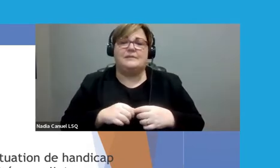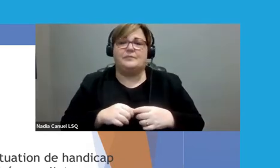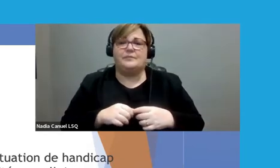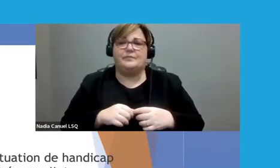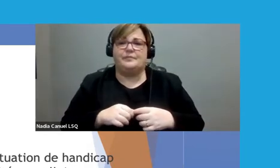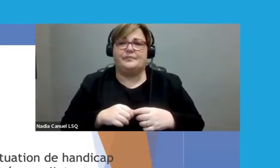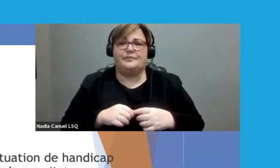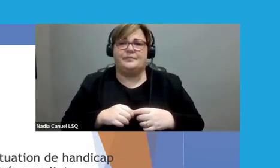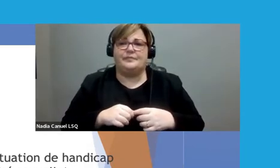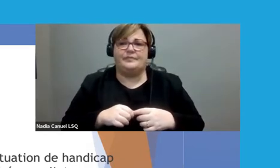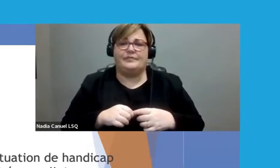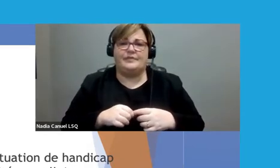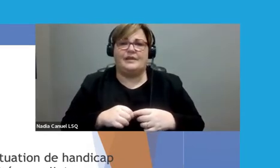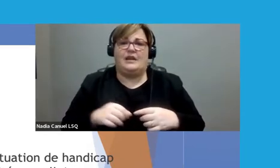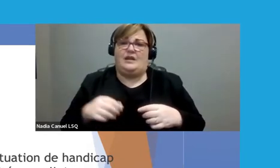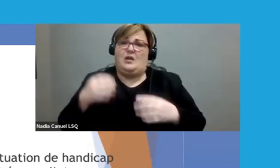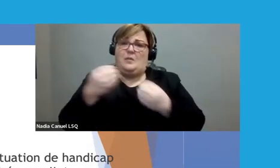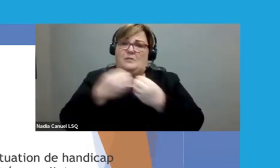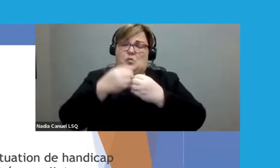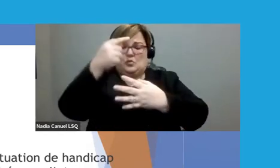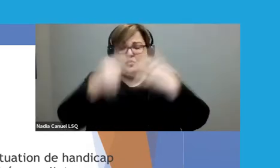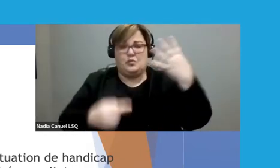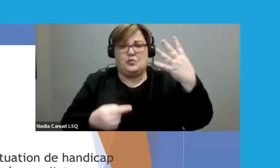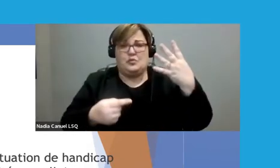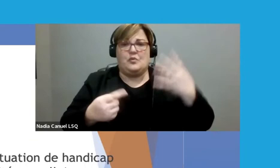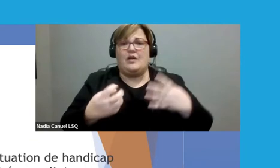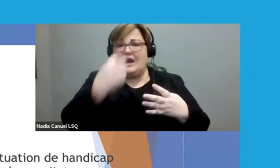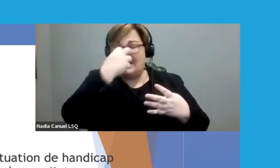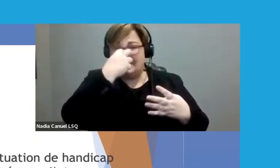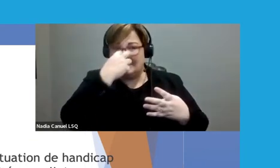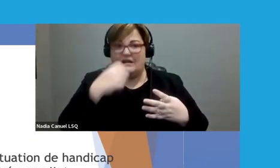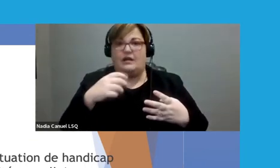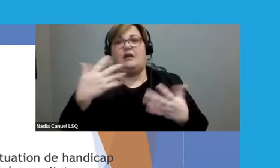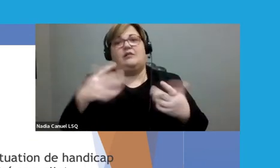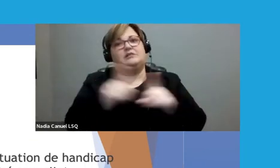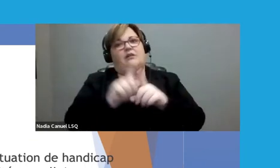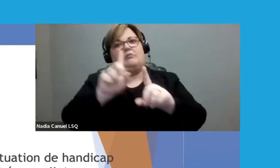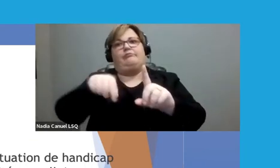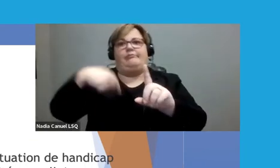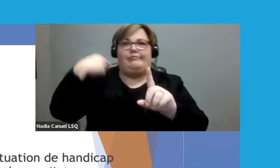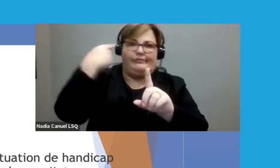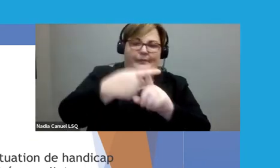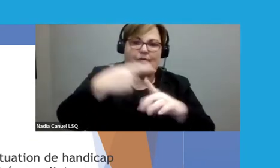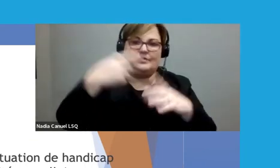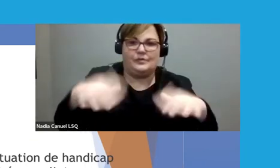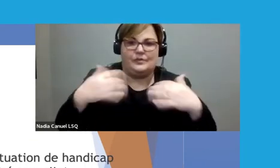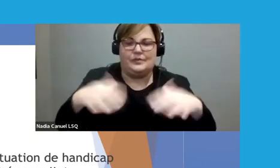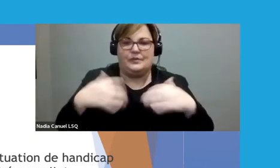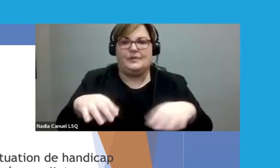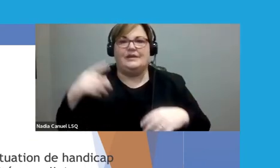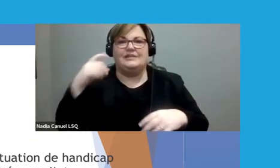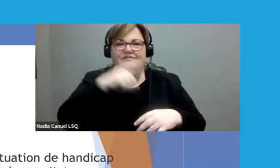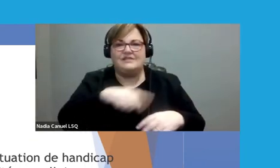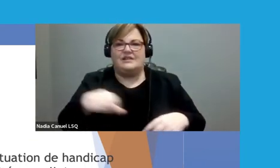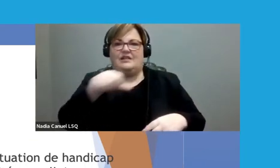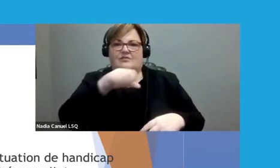qui peut être un facteur de risque pour être encore plus ce type de vie de